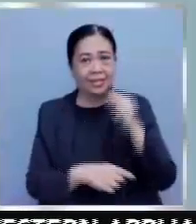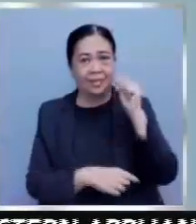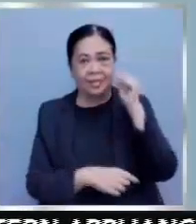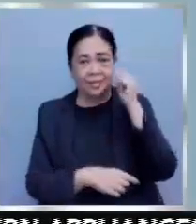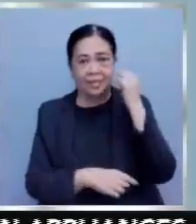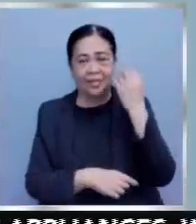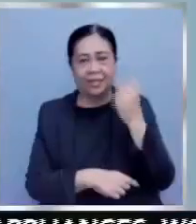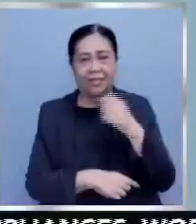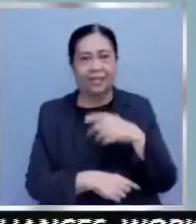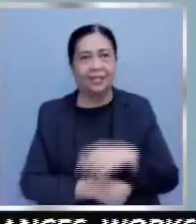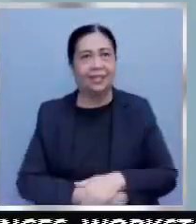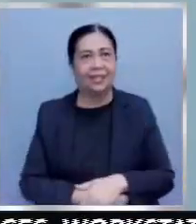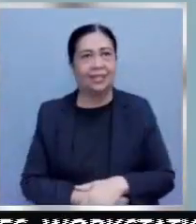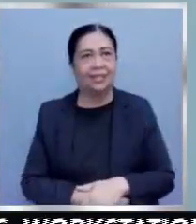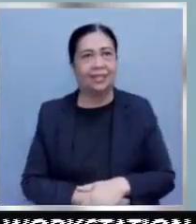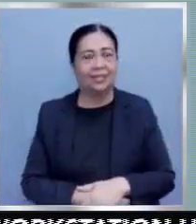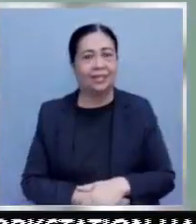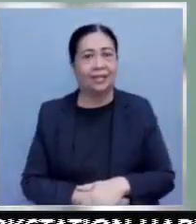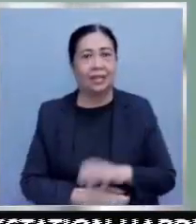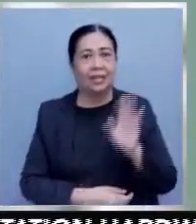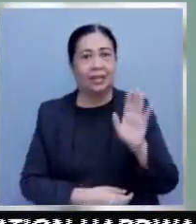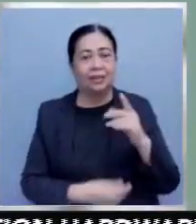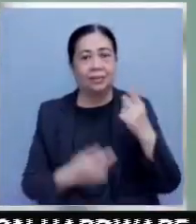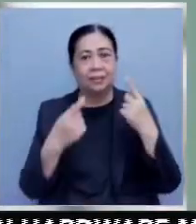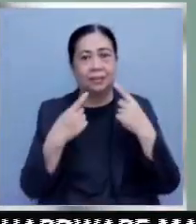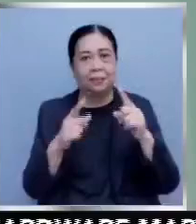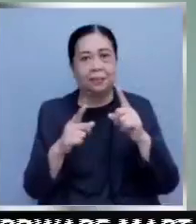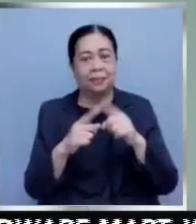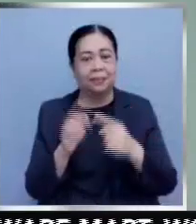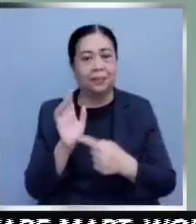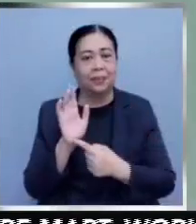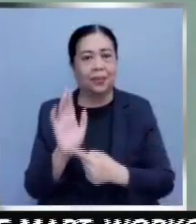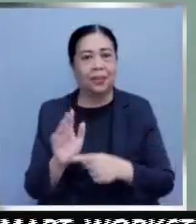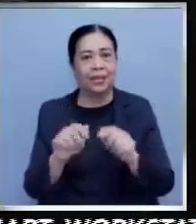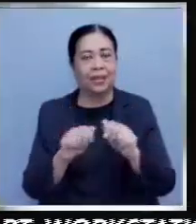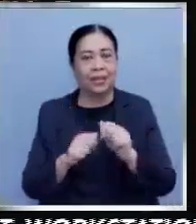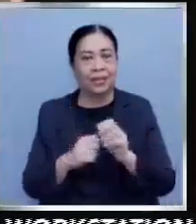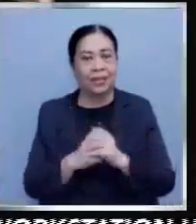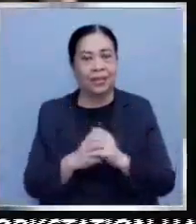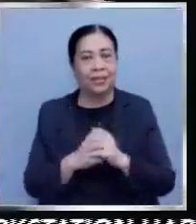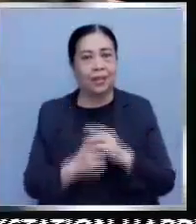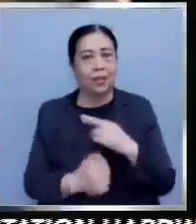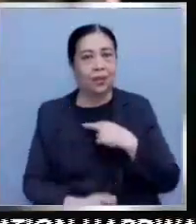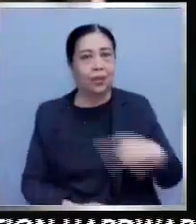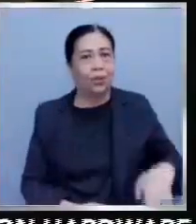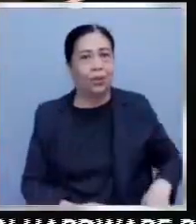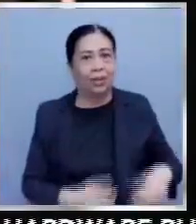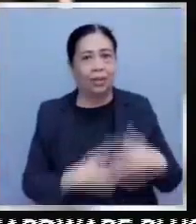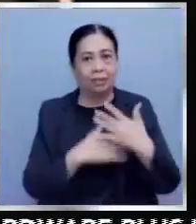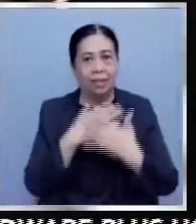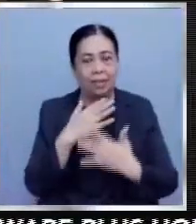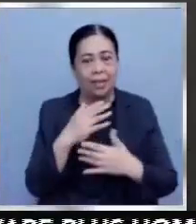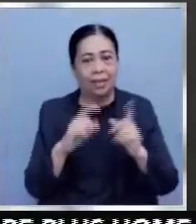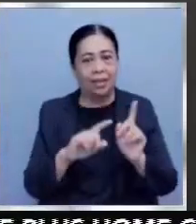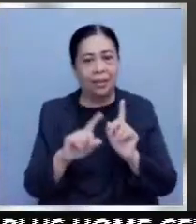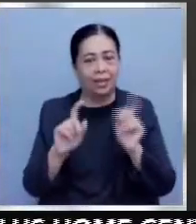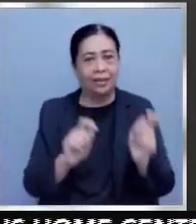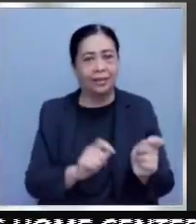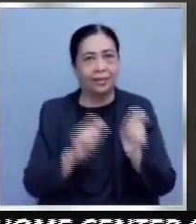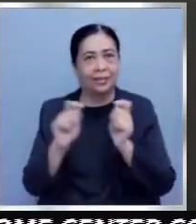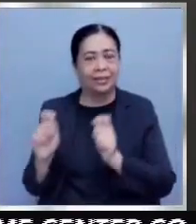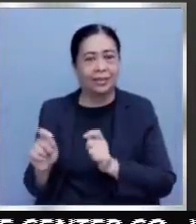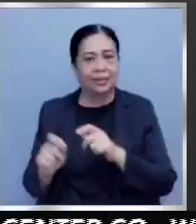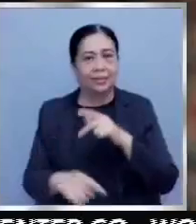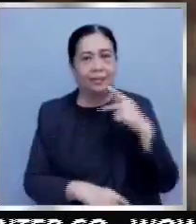Wado. Mula sa kanyang successful portrayal as Anne sa Royal Blood, tatawid naman si Sparkle Teens member Princess